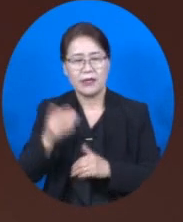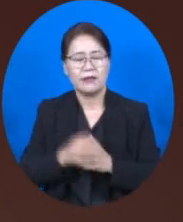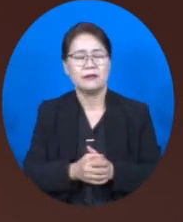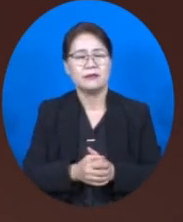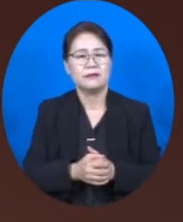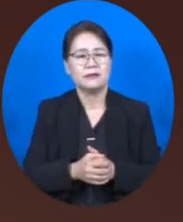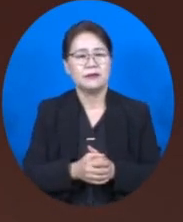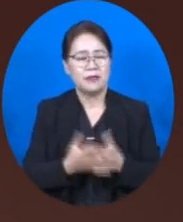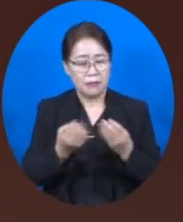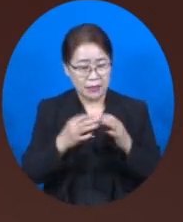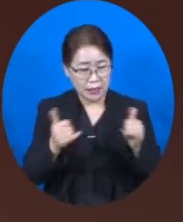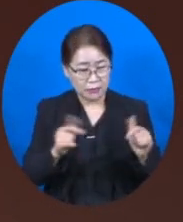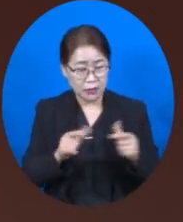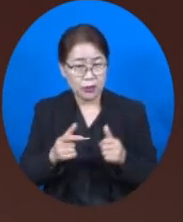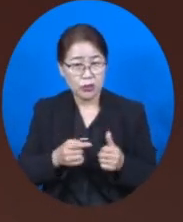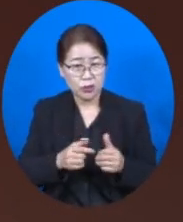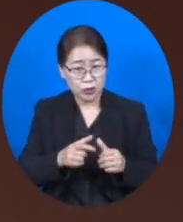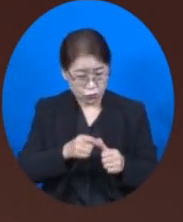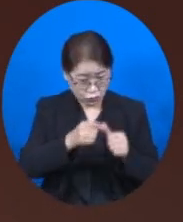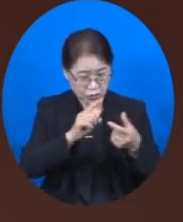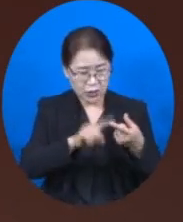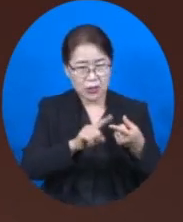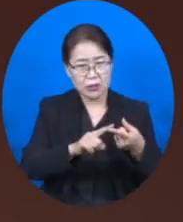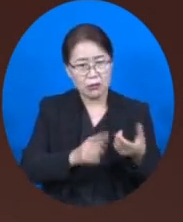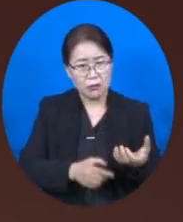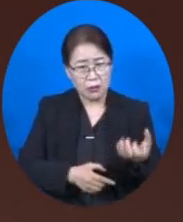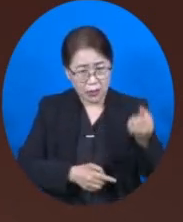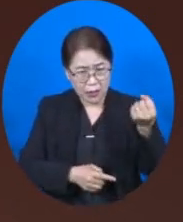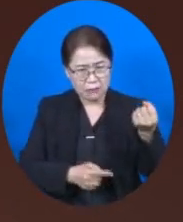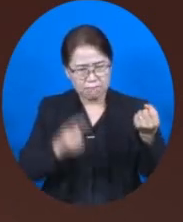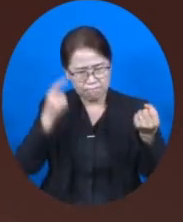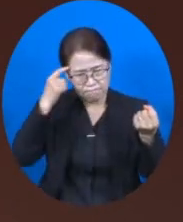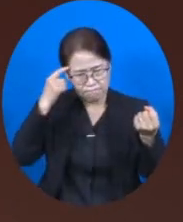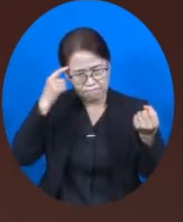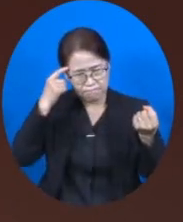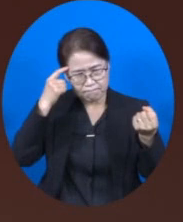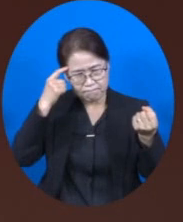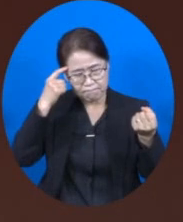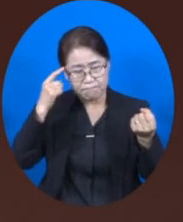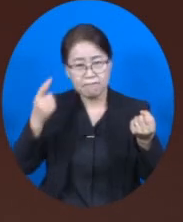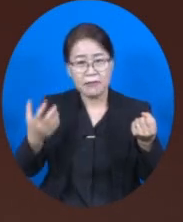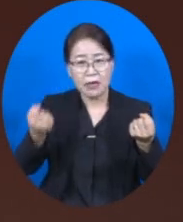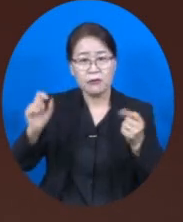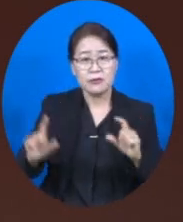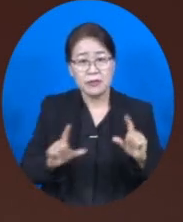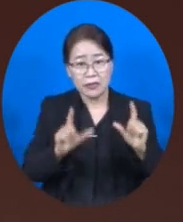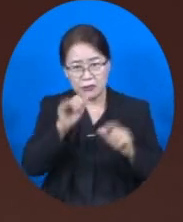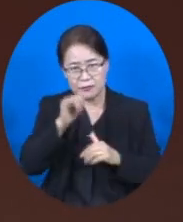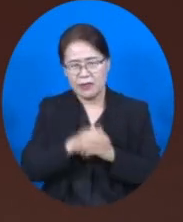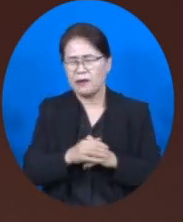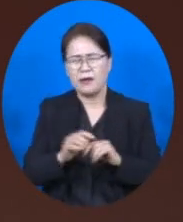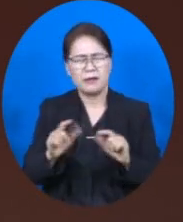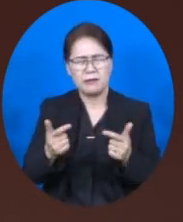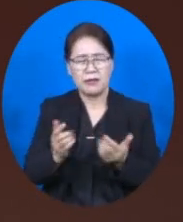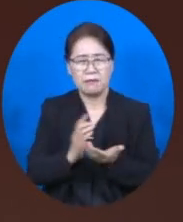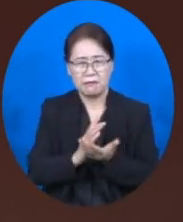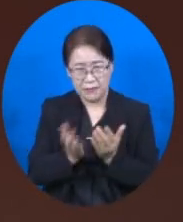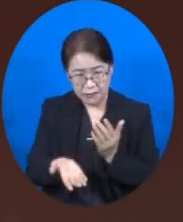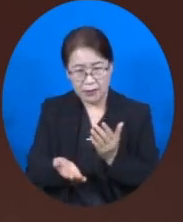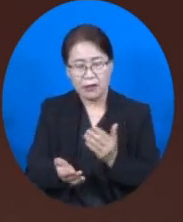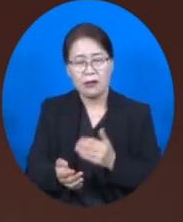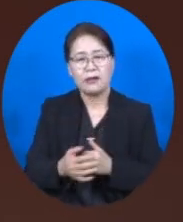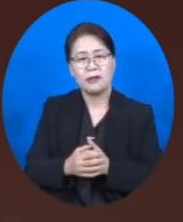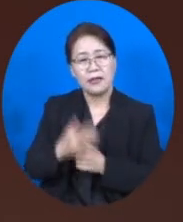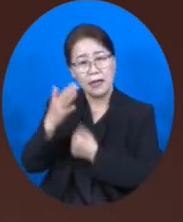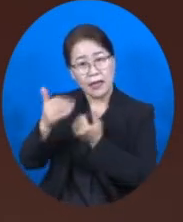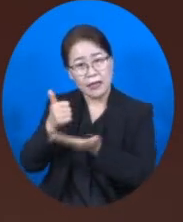그래서인지 많은 사람들이 구원을 소유의 개념으로 알고 있습니다 그러나 여러분 아닙니다 왜